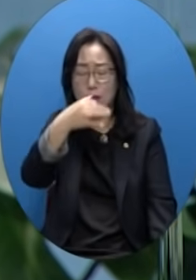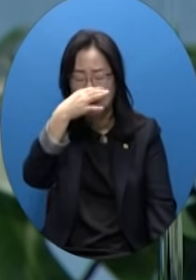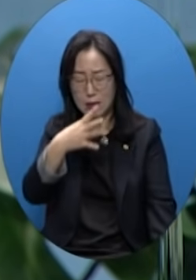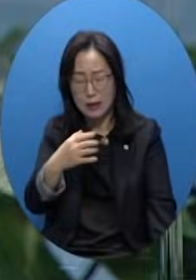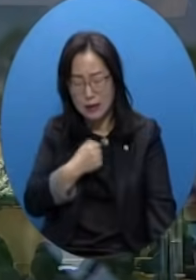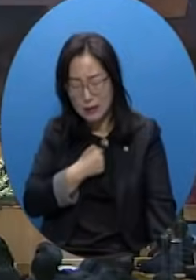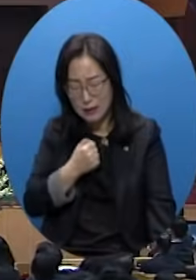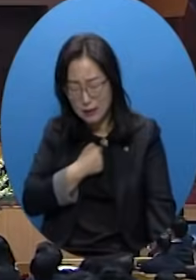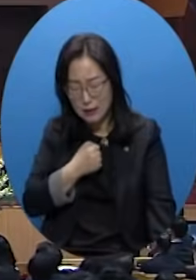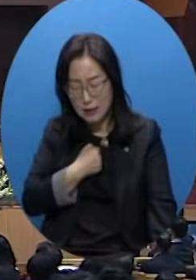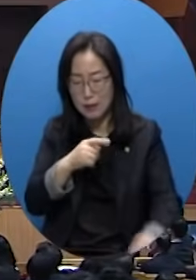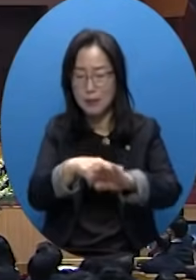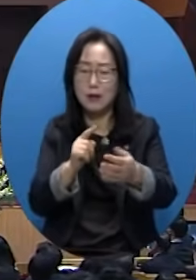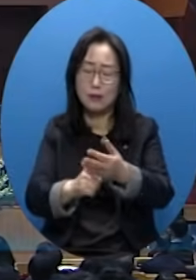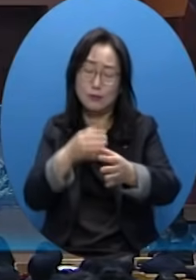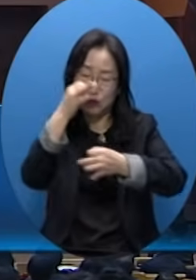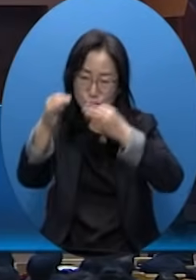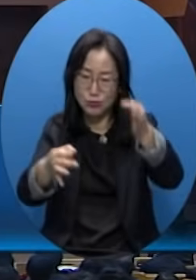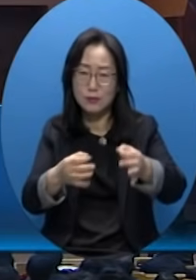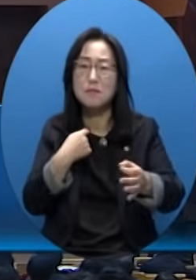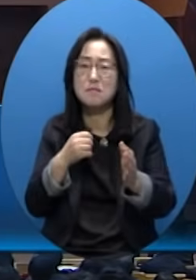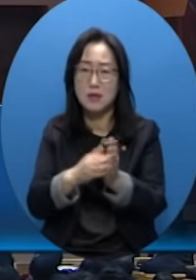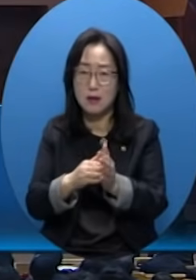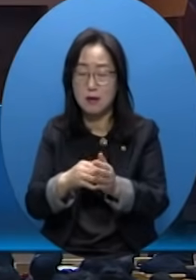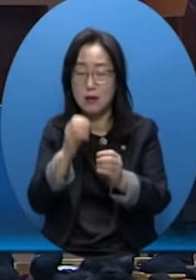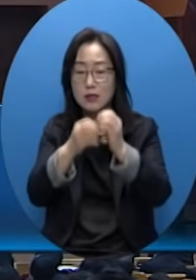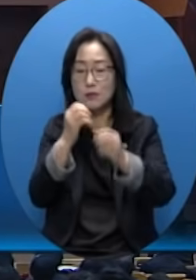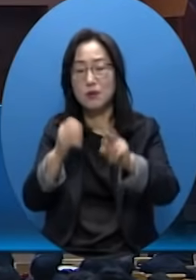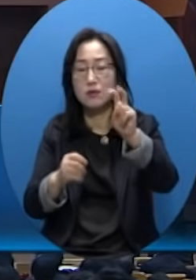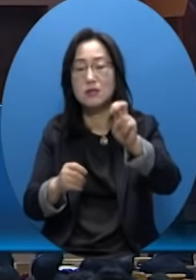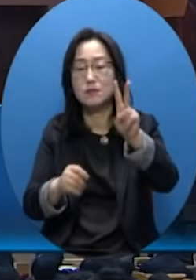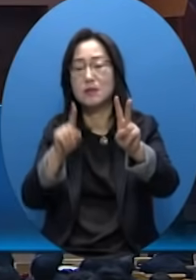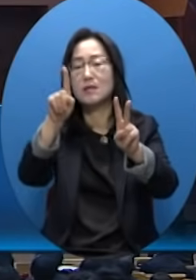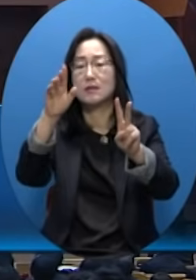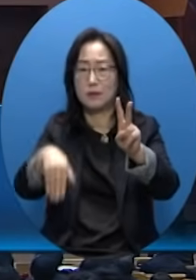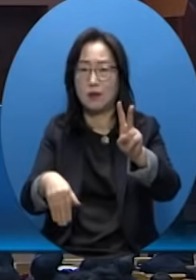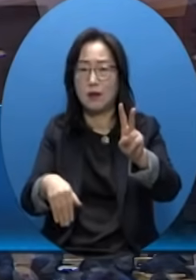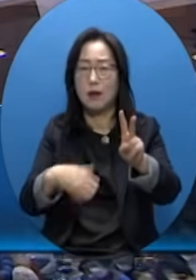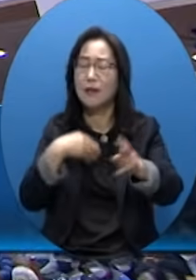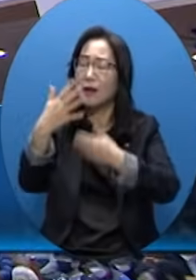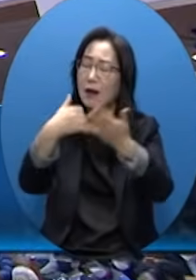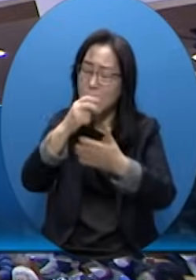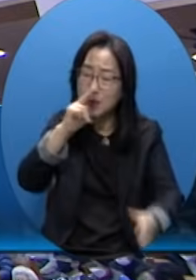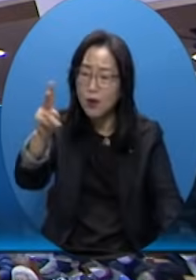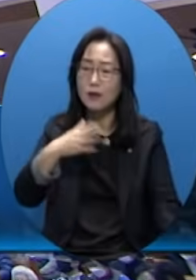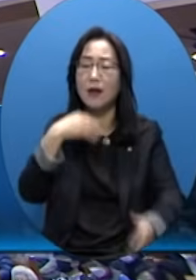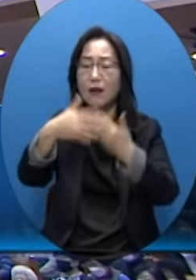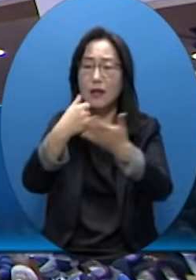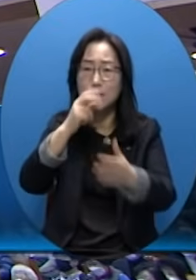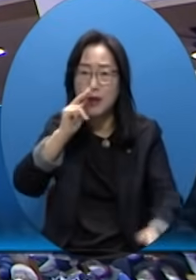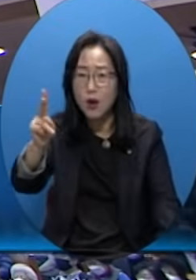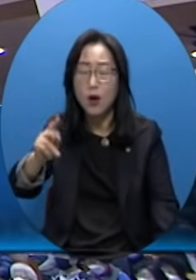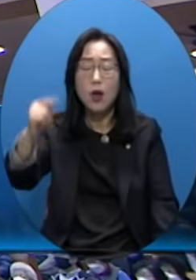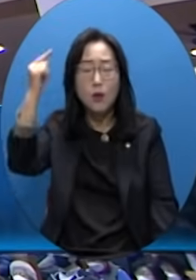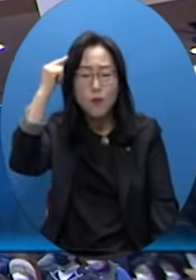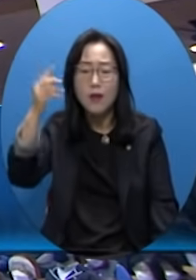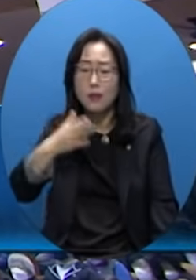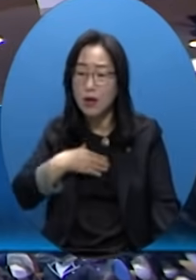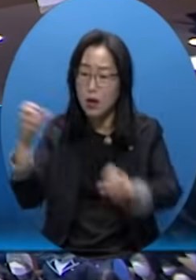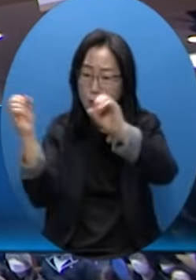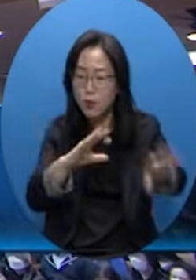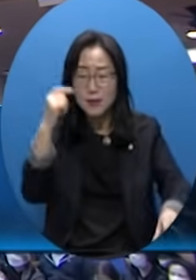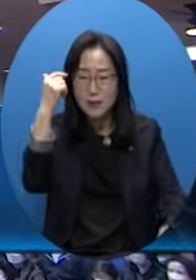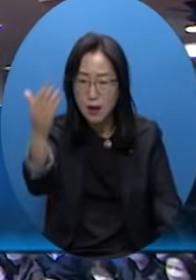안타까운 마음으로 부르셨습니다 시편 22편 1 저리 절입니다 내 하나님이여 내 하나님이여 어찌 나를